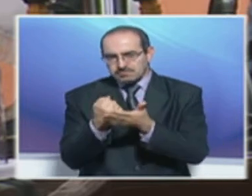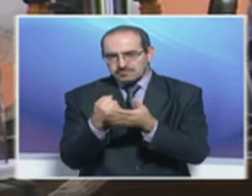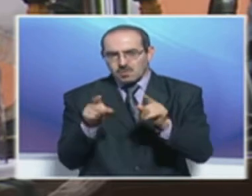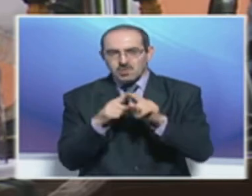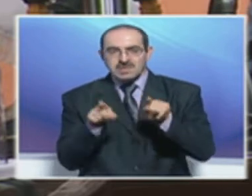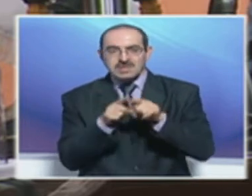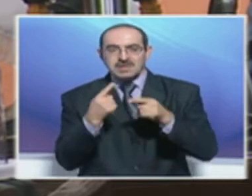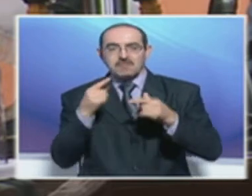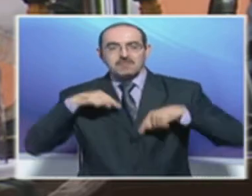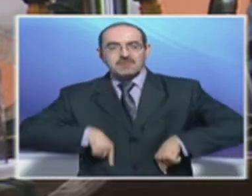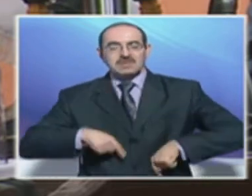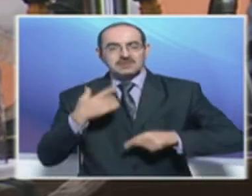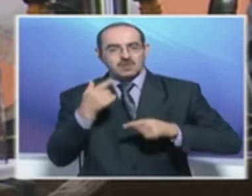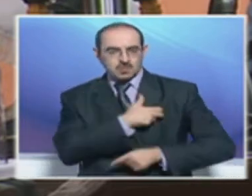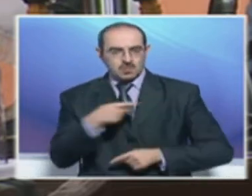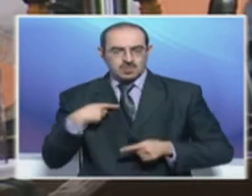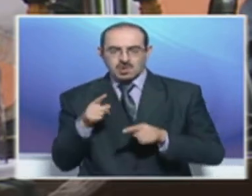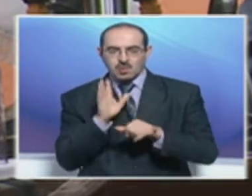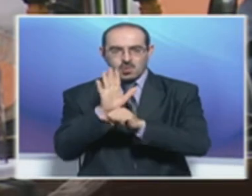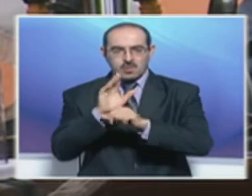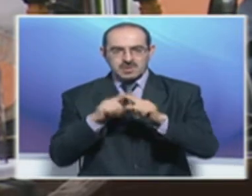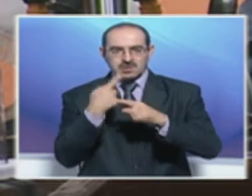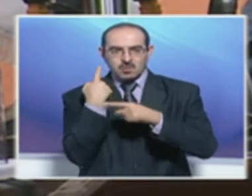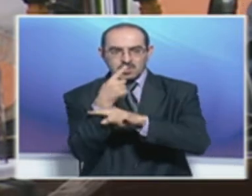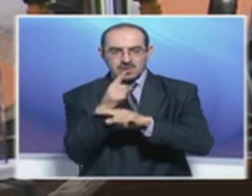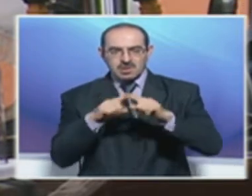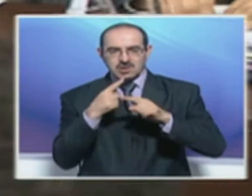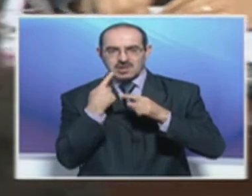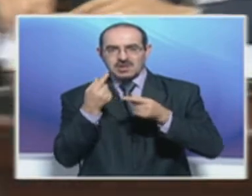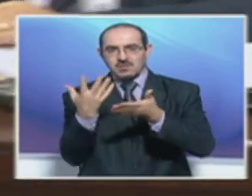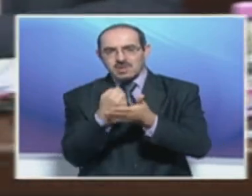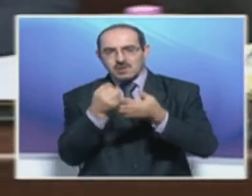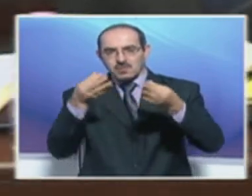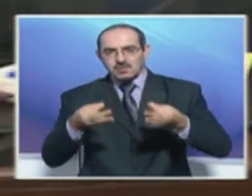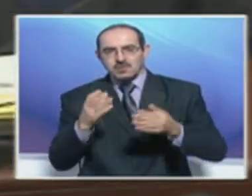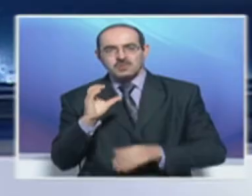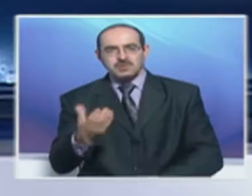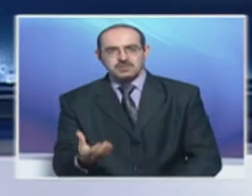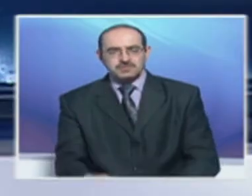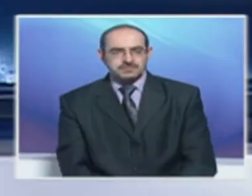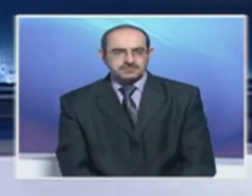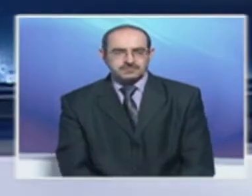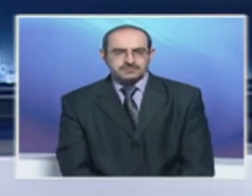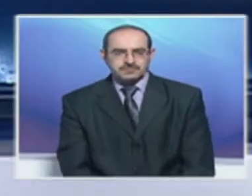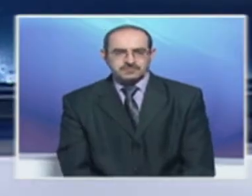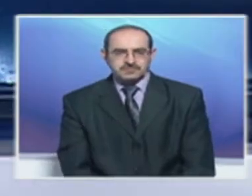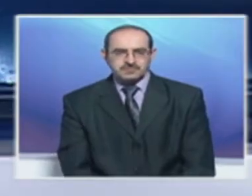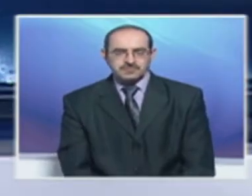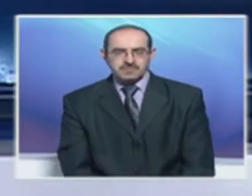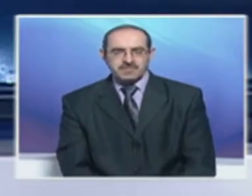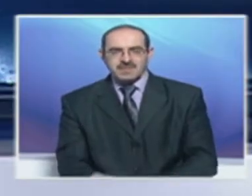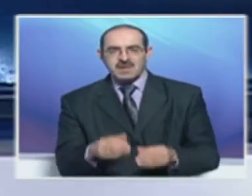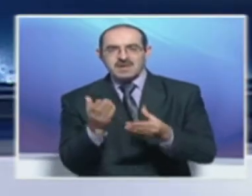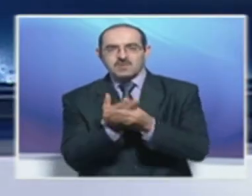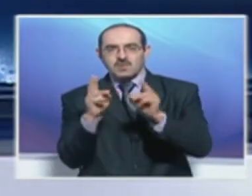Je serai le porte-parole et le défenseur des résultats de cette commission. دوليا